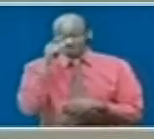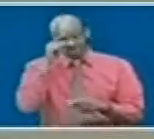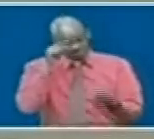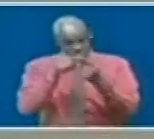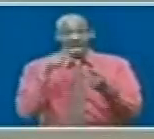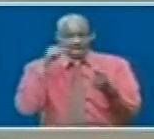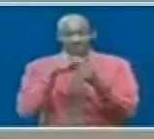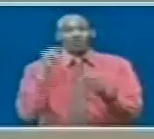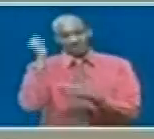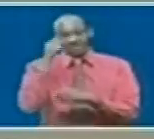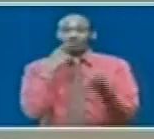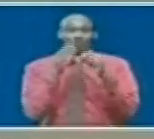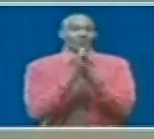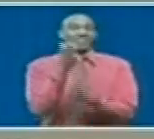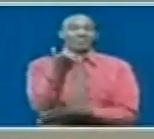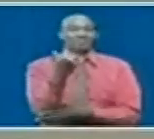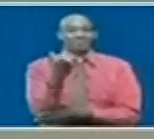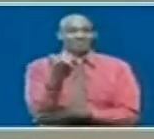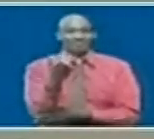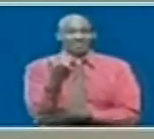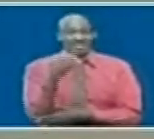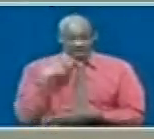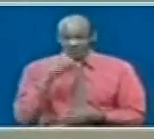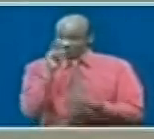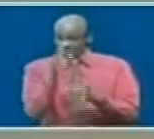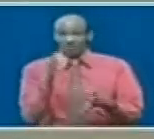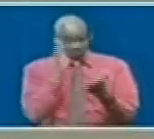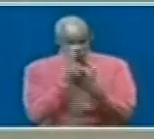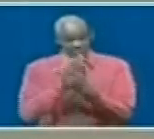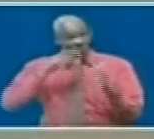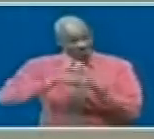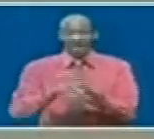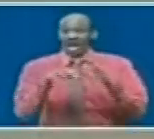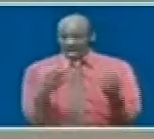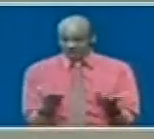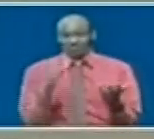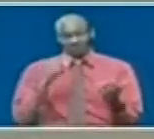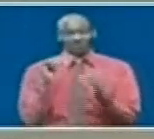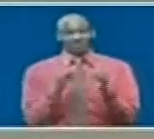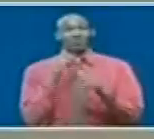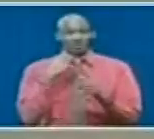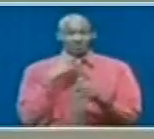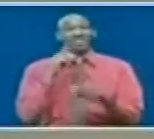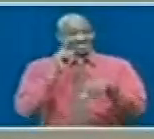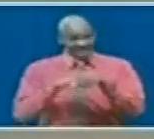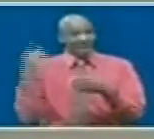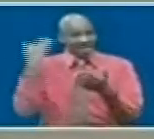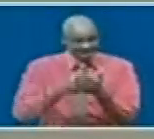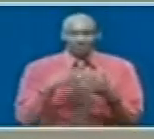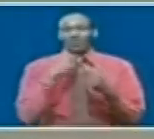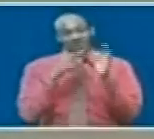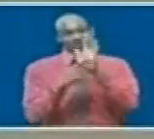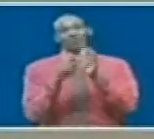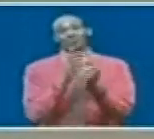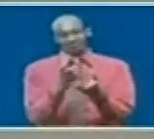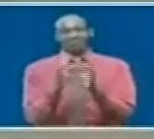kuweza kuzungumza na umma uliofika katika eneo hilo. Mtazamaji, basi kwa kina kushana taarifa hii tukuletea pindi tukapowasili hapa